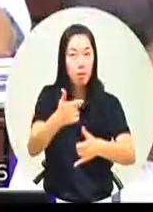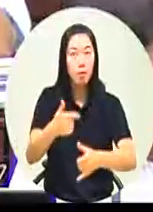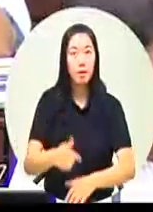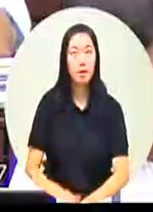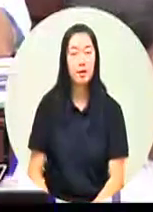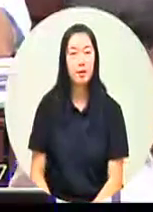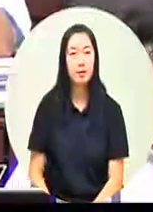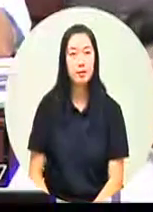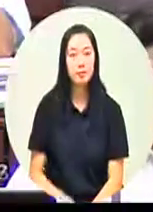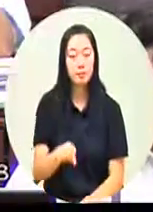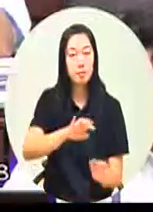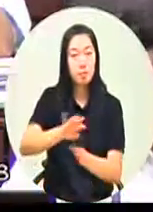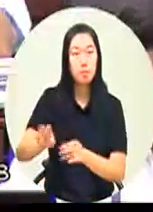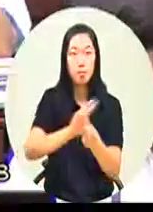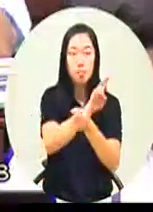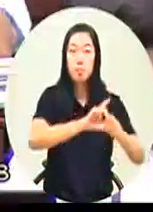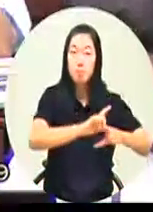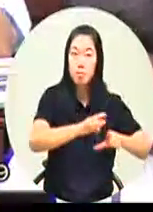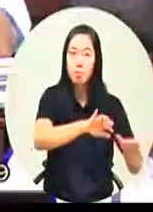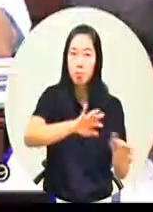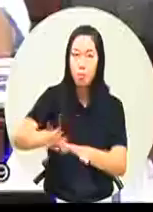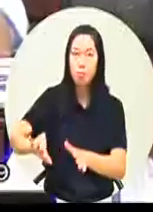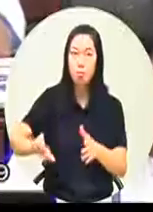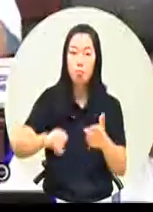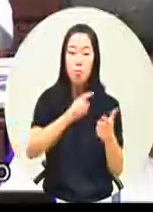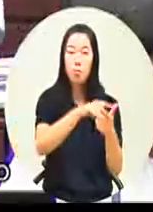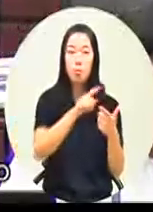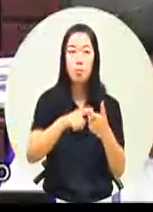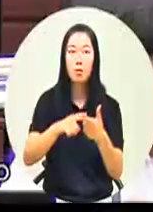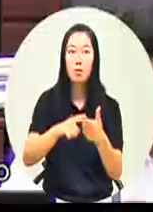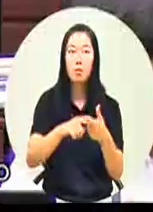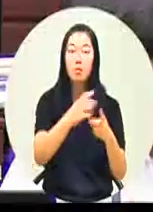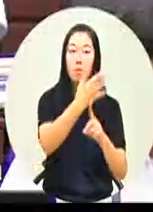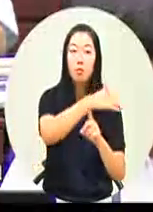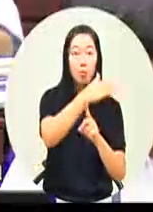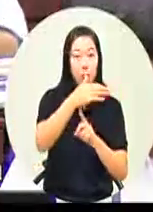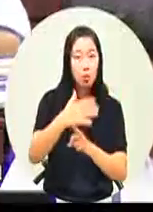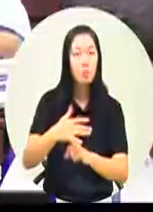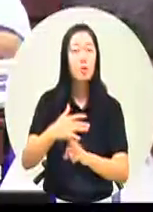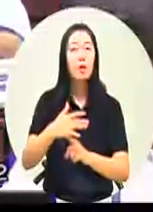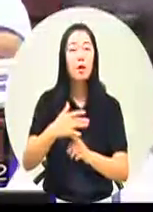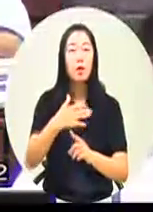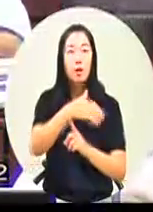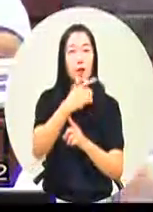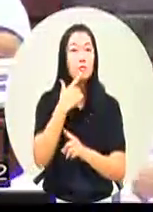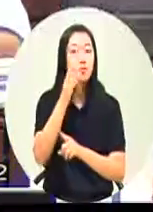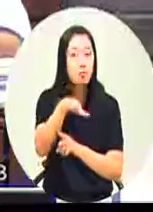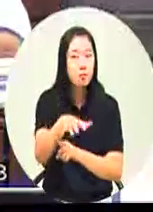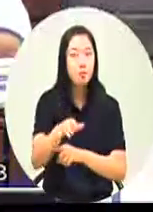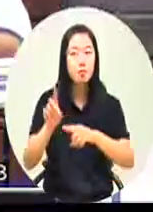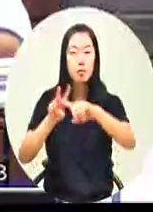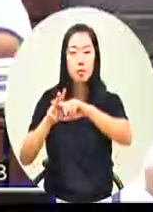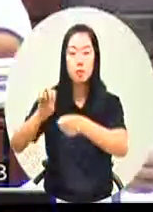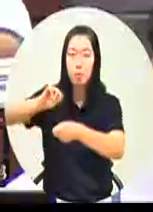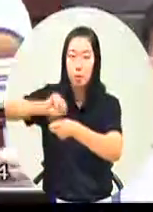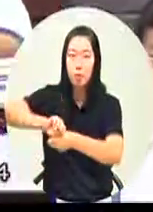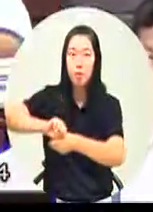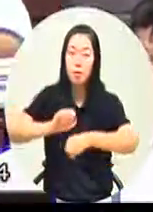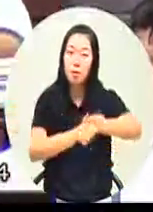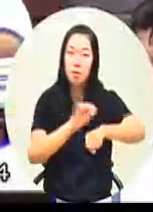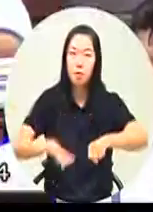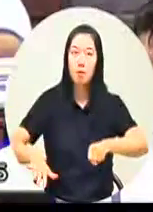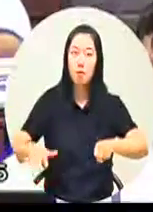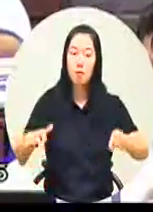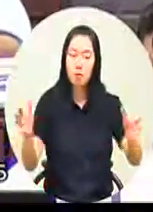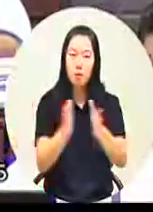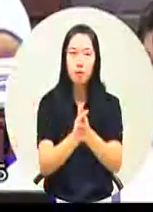路线除了林园以外，我们还有包括美浓、旗山、左营，那还有茄定，有好几个地方，所以六条，